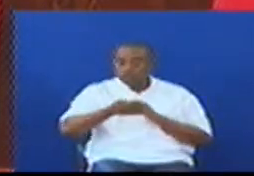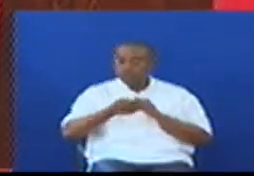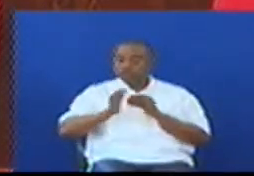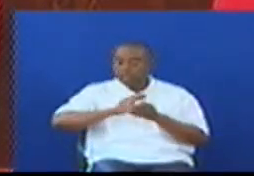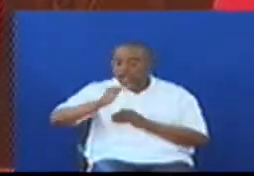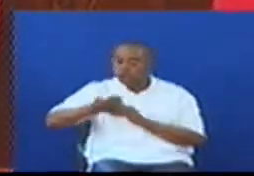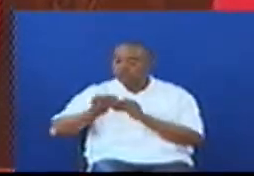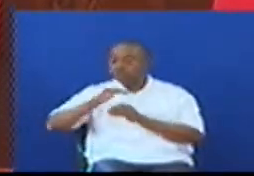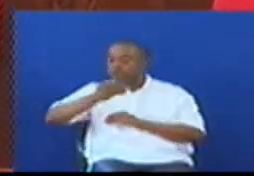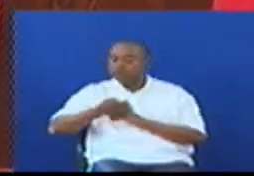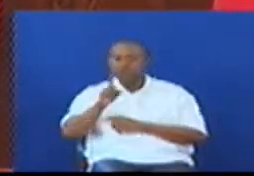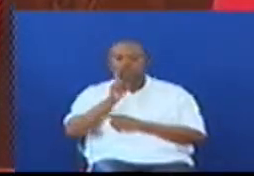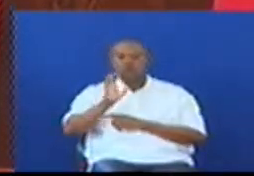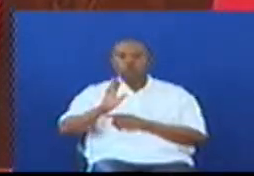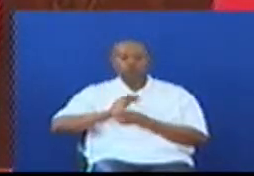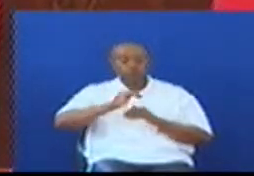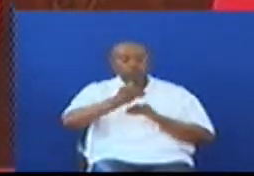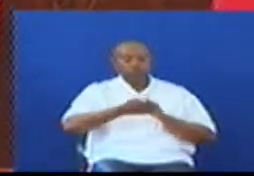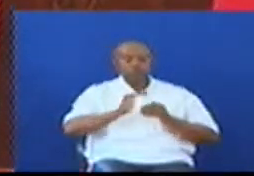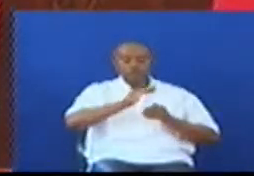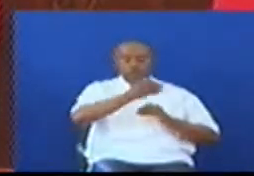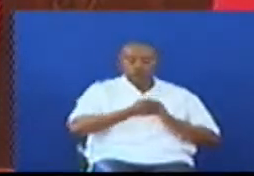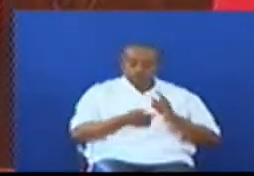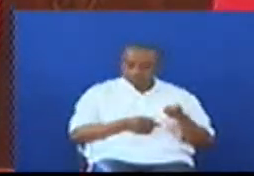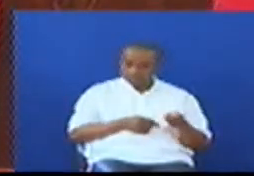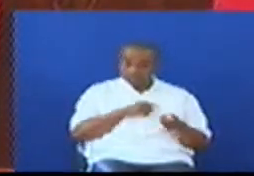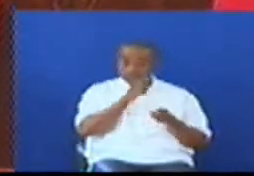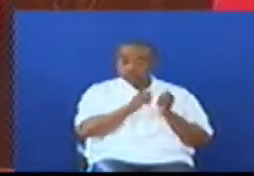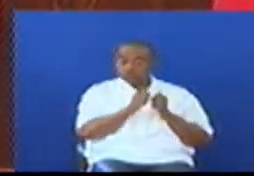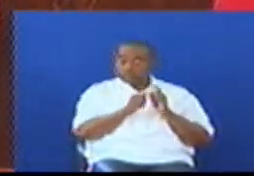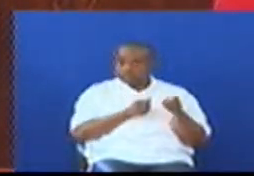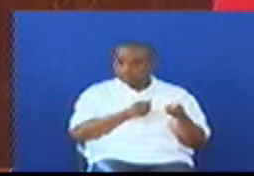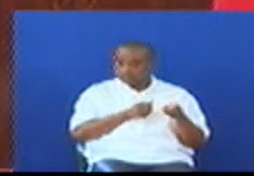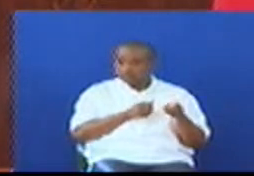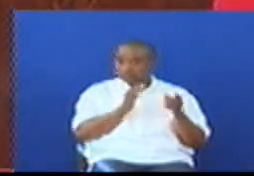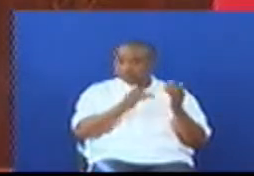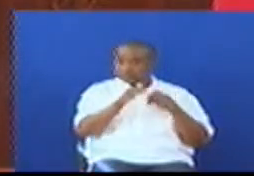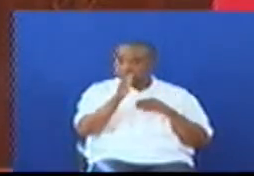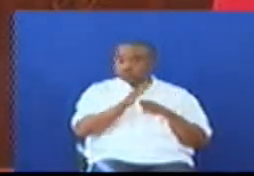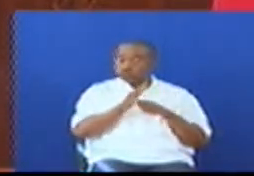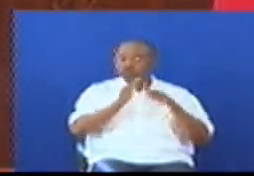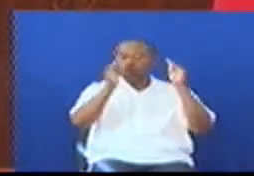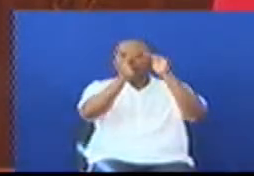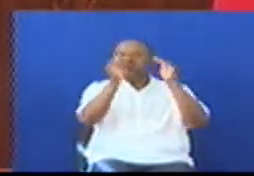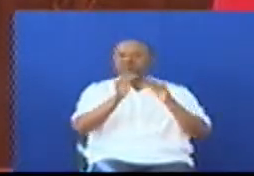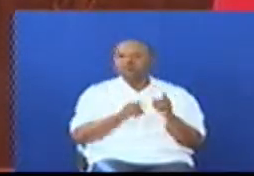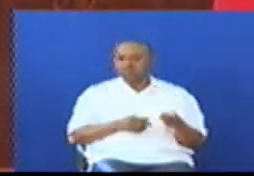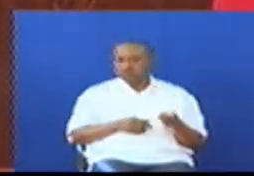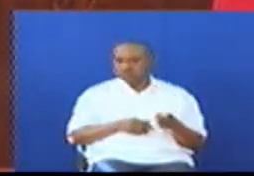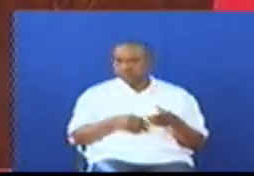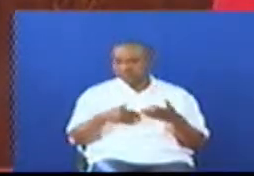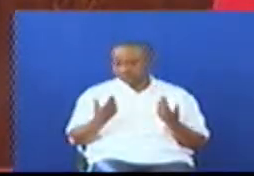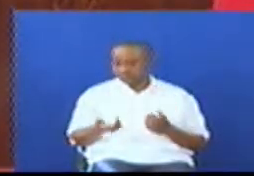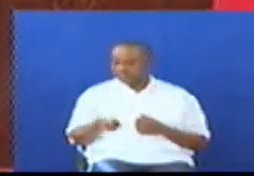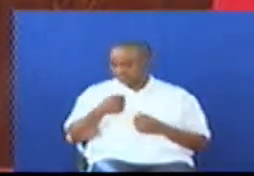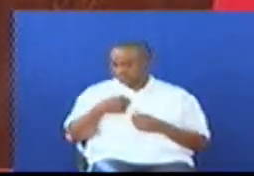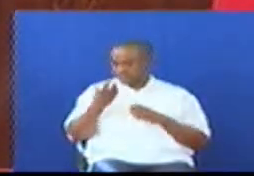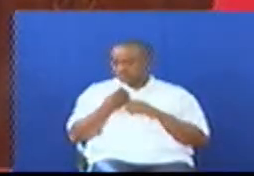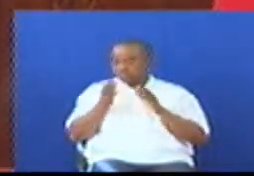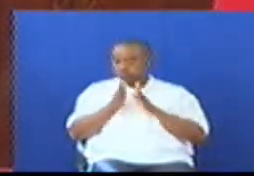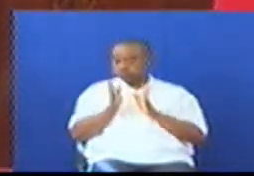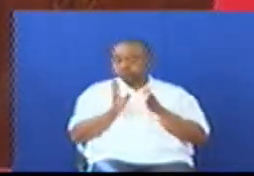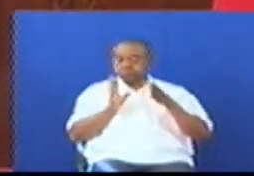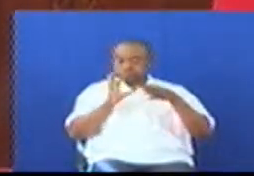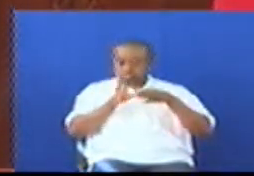kila mwaka, na hoja hii ni hoja ya mifumo. Na mimi nilipata fursa ya kukaa kwenye kamati ya PC